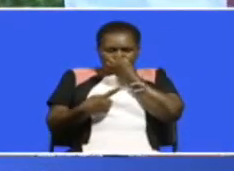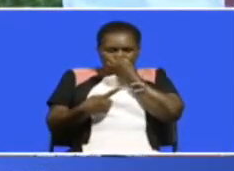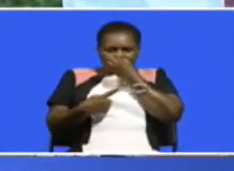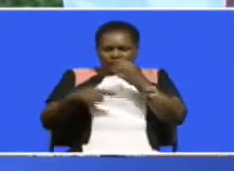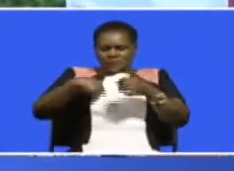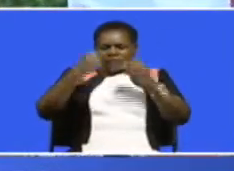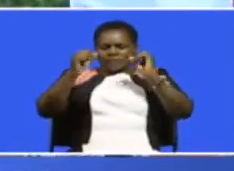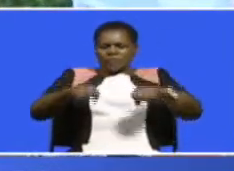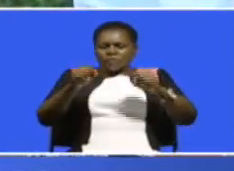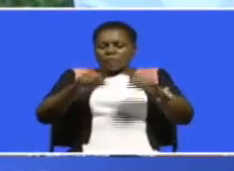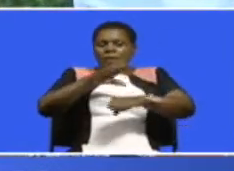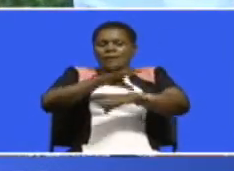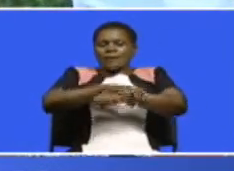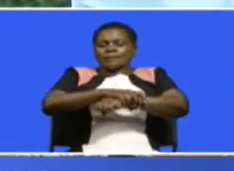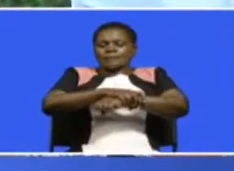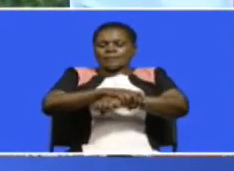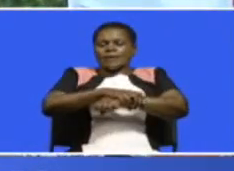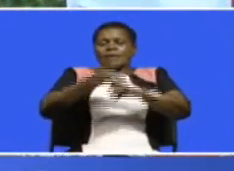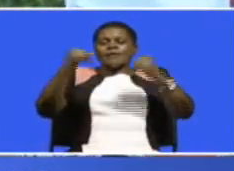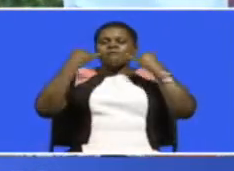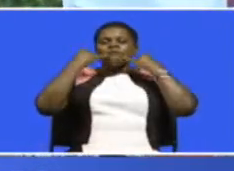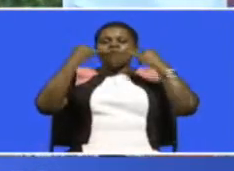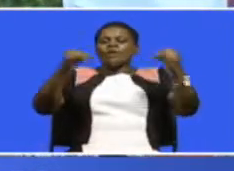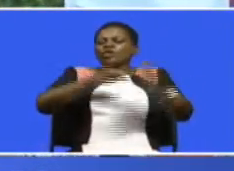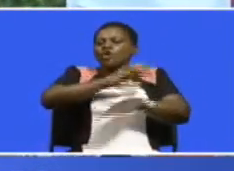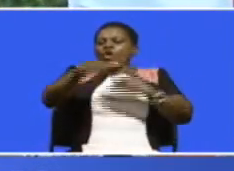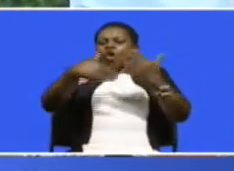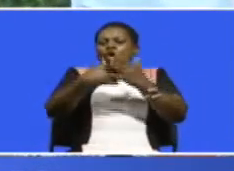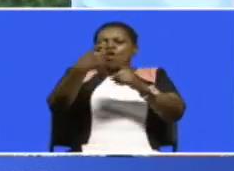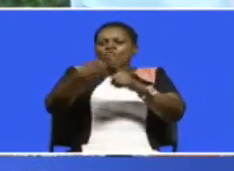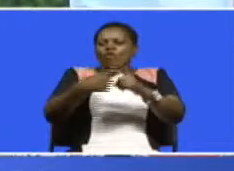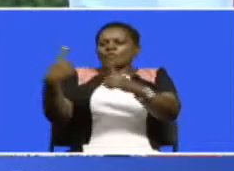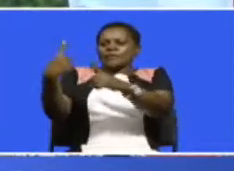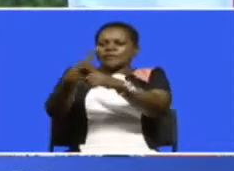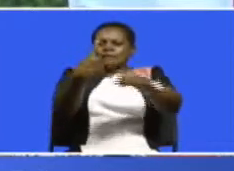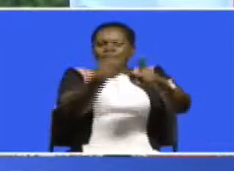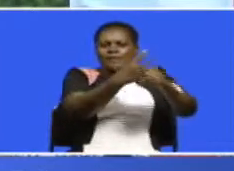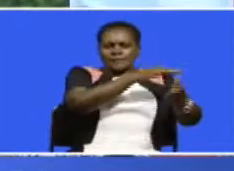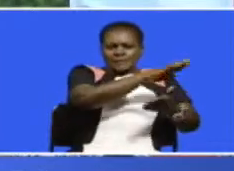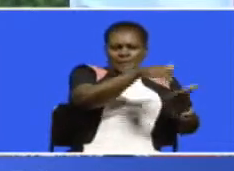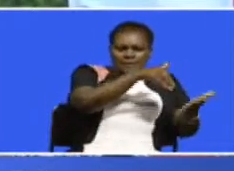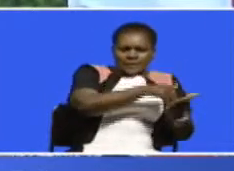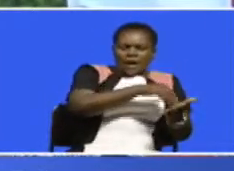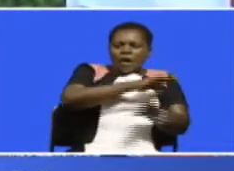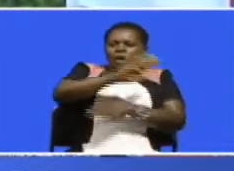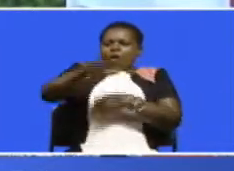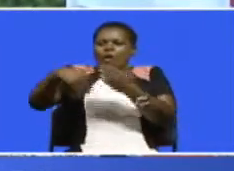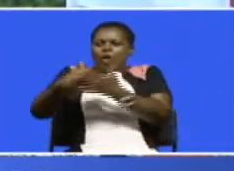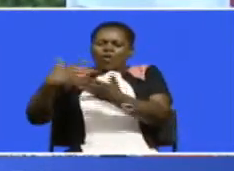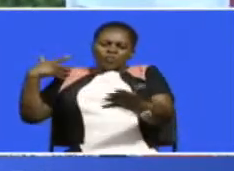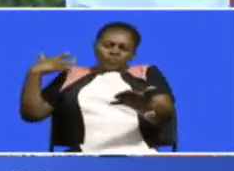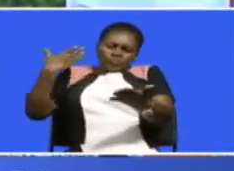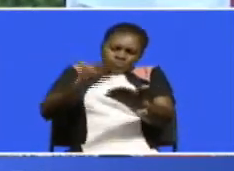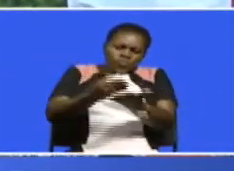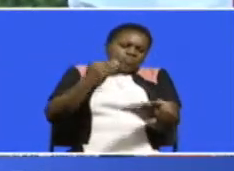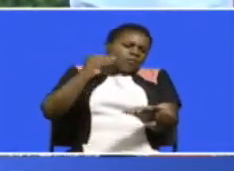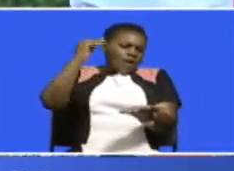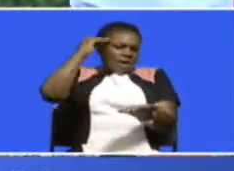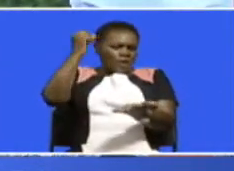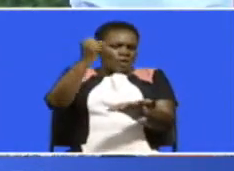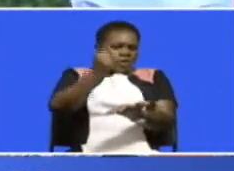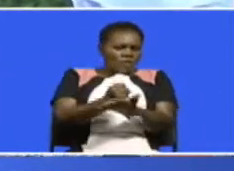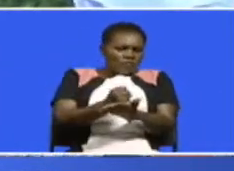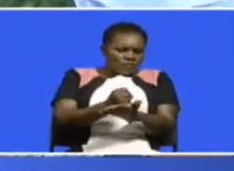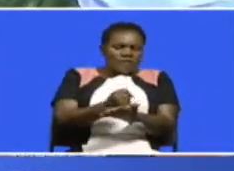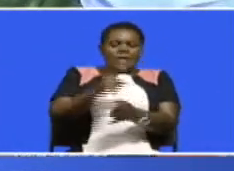ndio tuweze kupata information yote kutoka buying centers all the way to the headquarters.